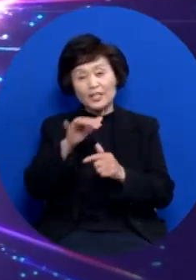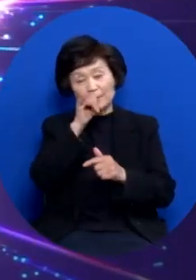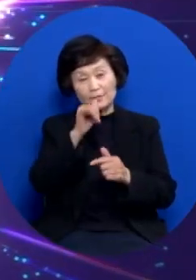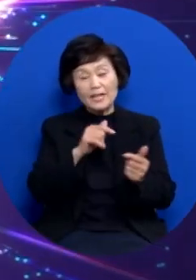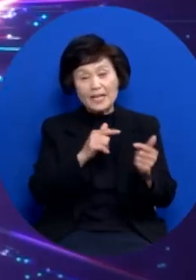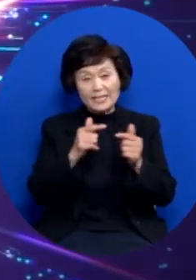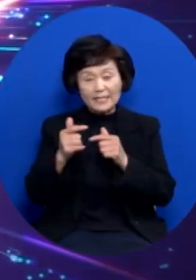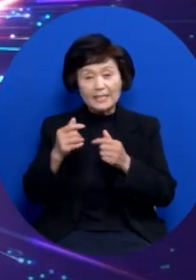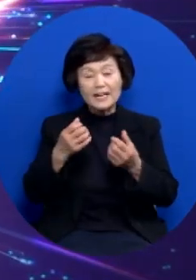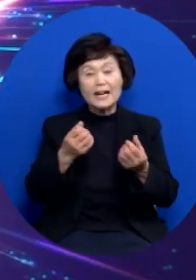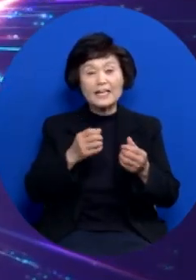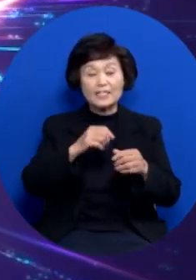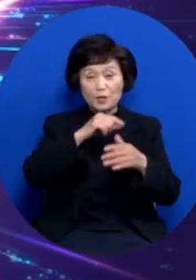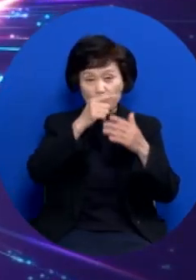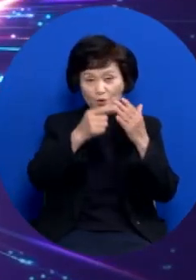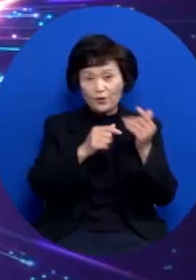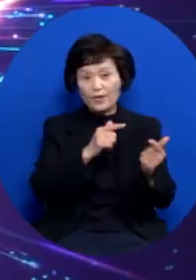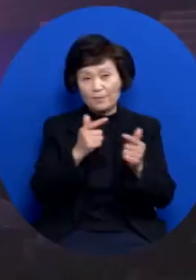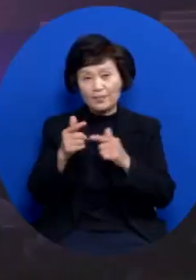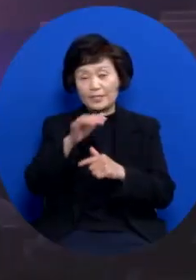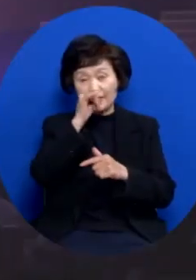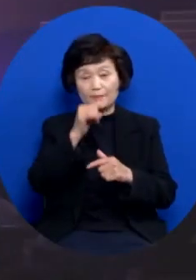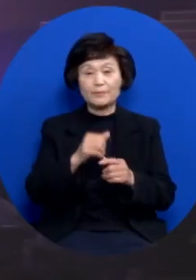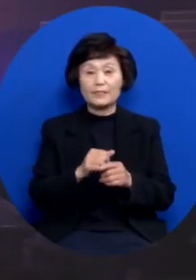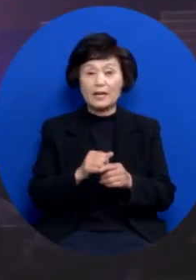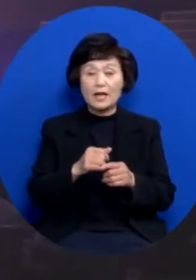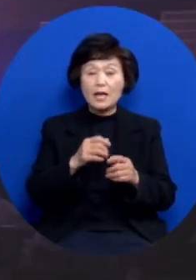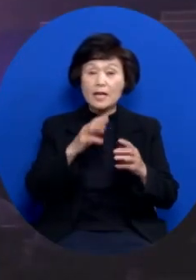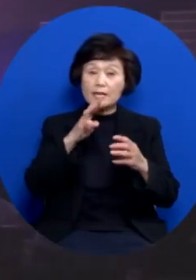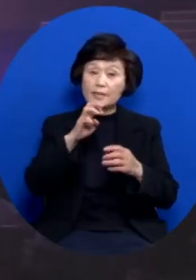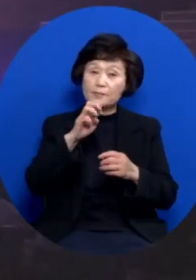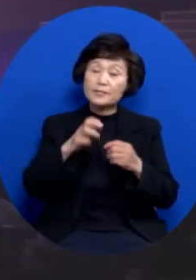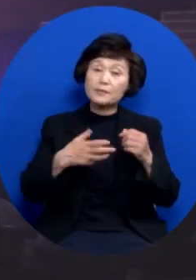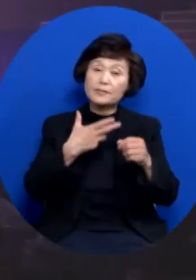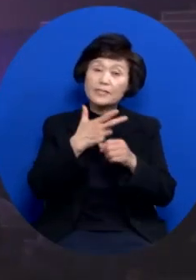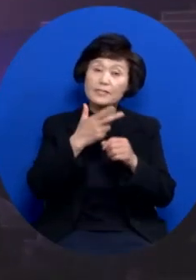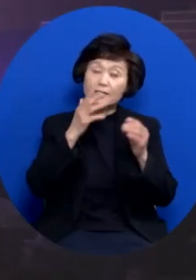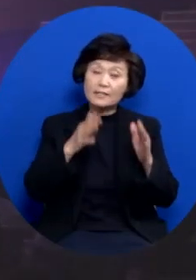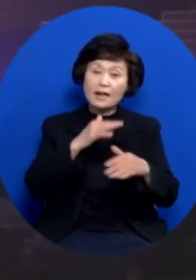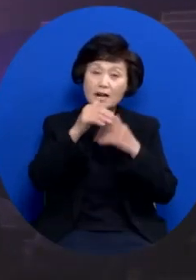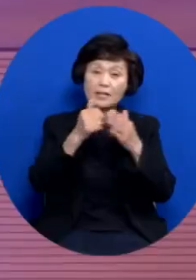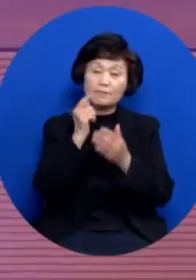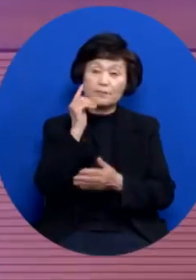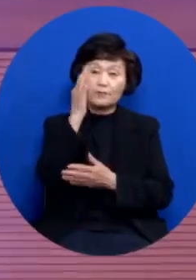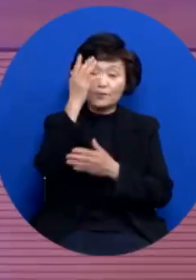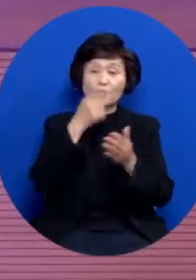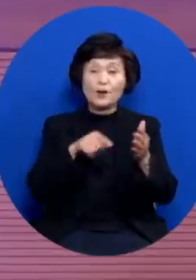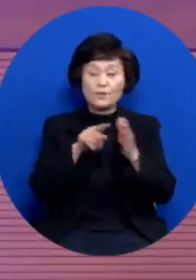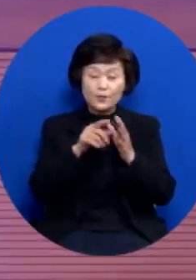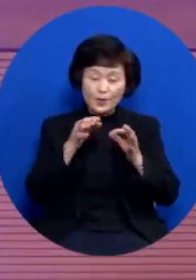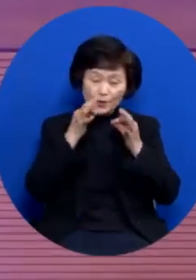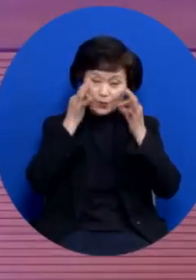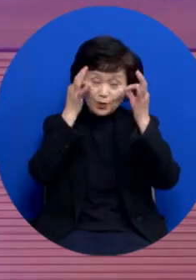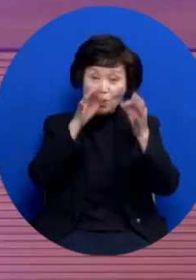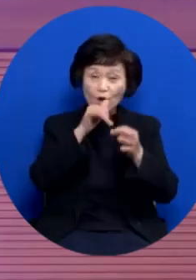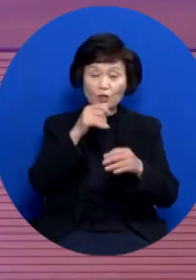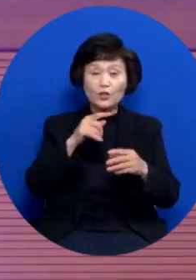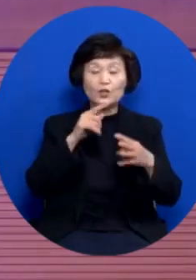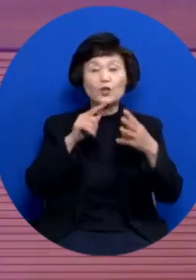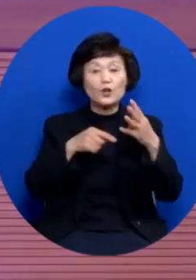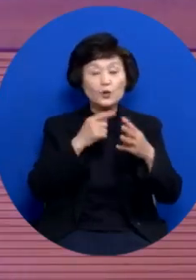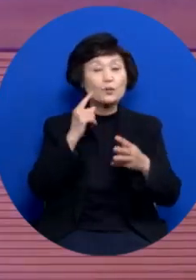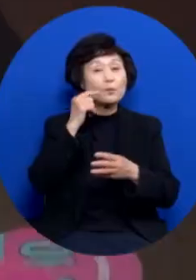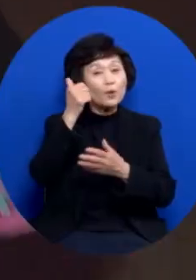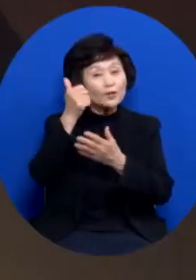등을 선보였습니다. 연세중앙교회는 37년 동안 하나님의 영광을 위해 노력해온 윤석전 목사와 교인들의